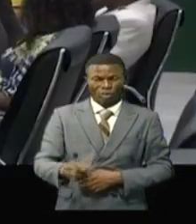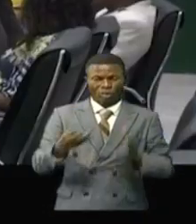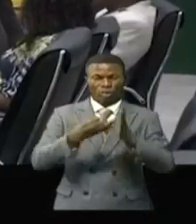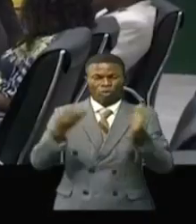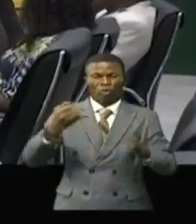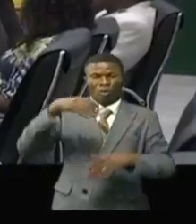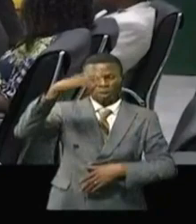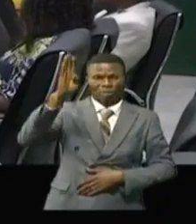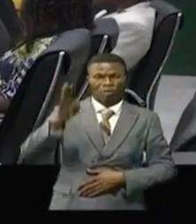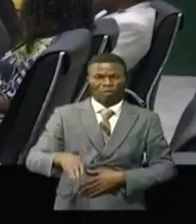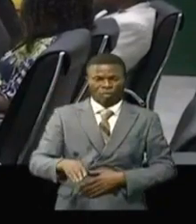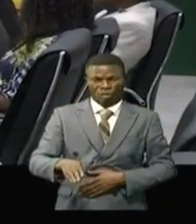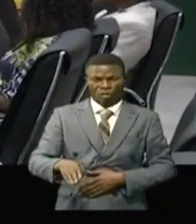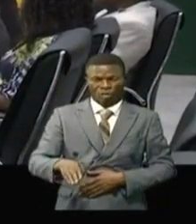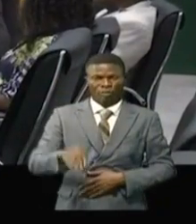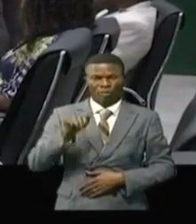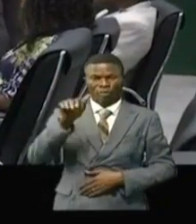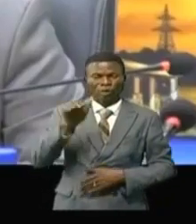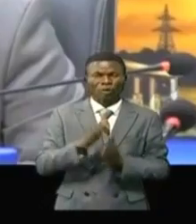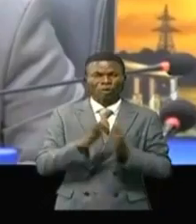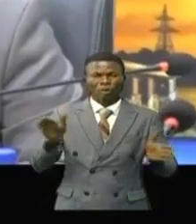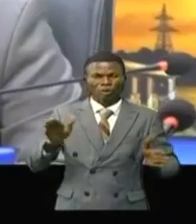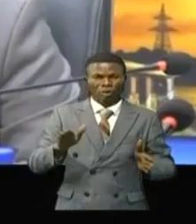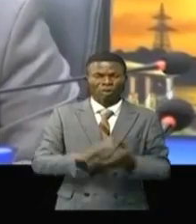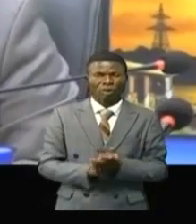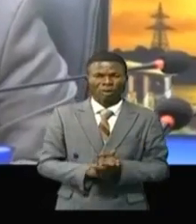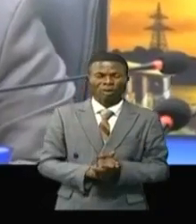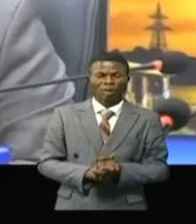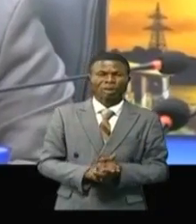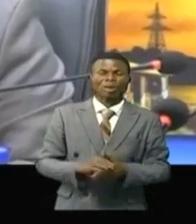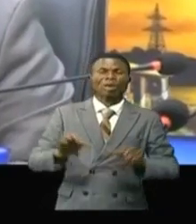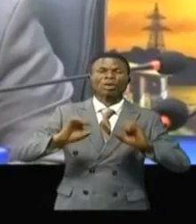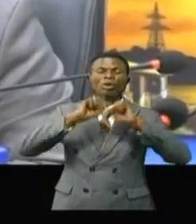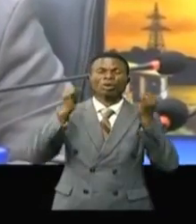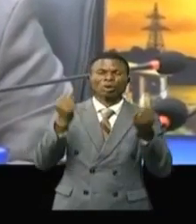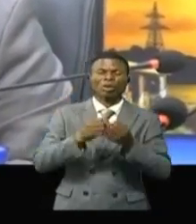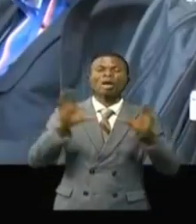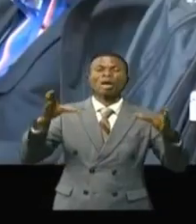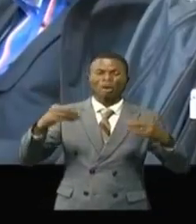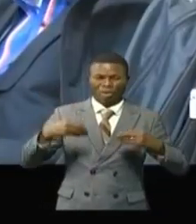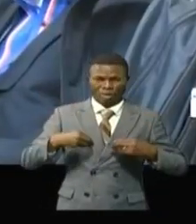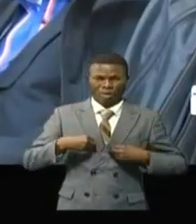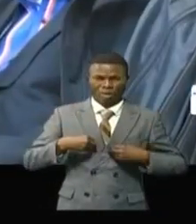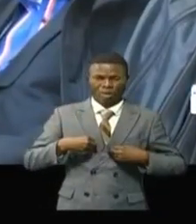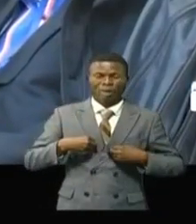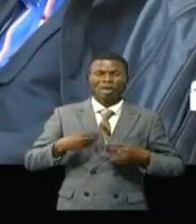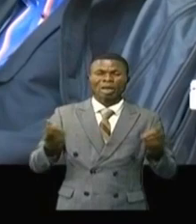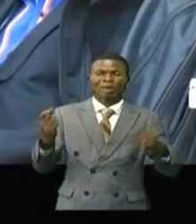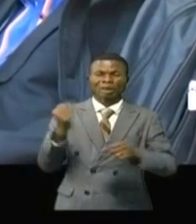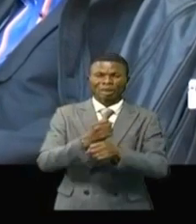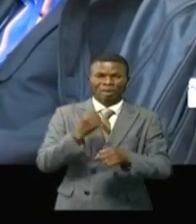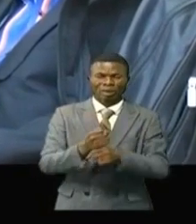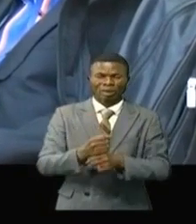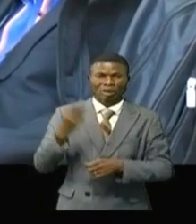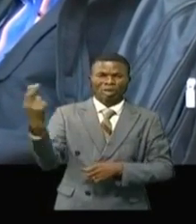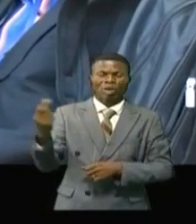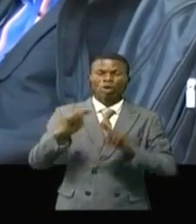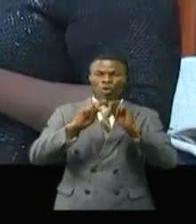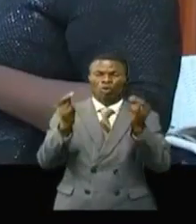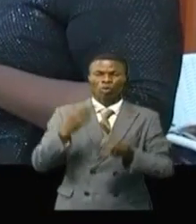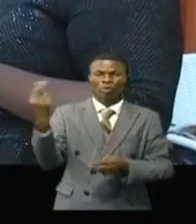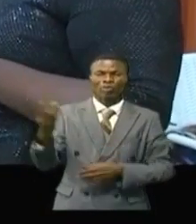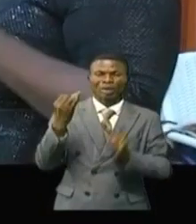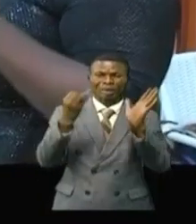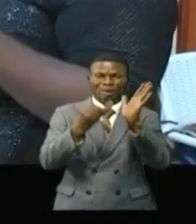60%. Le directeur général de l'ANSER, Idesbal, l'a confirmé lors des travaux de la pré-COP 27 à